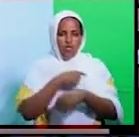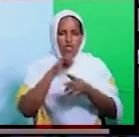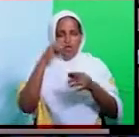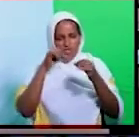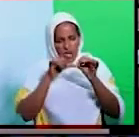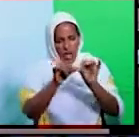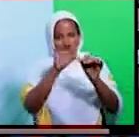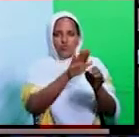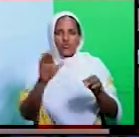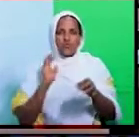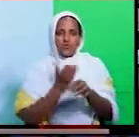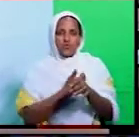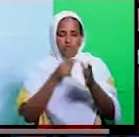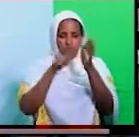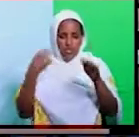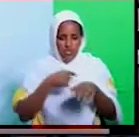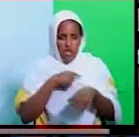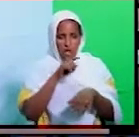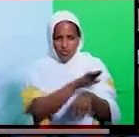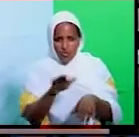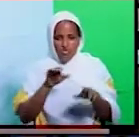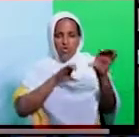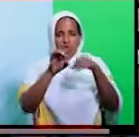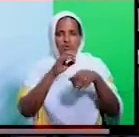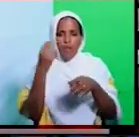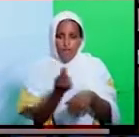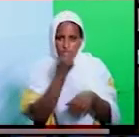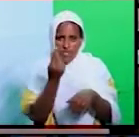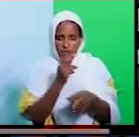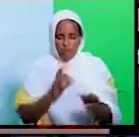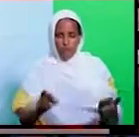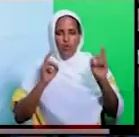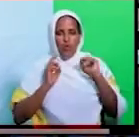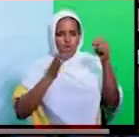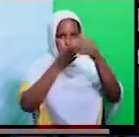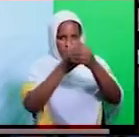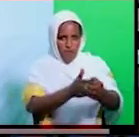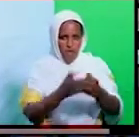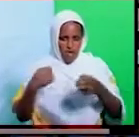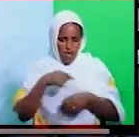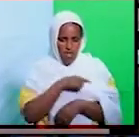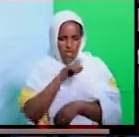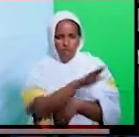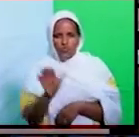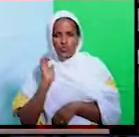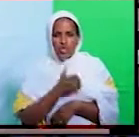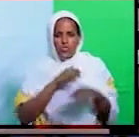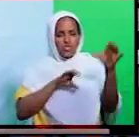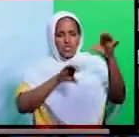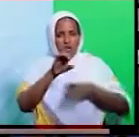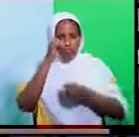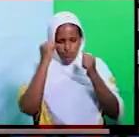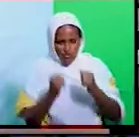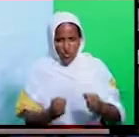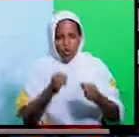እግዚአብሔር ሳይፈቅድ ቅዱስ ወንጌል ራሱ መስማት አይቻልም። መስማት ሲባል ዝም ብሎ ከጆሮ ጋር የሚላተም የድምፅ ሞገድ ማለት አይደለም።